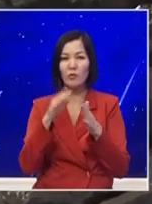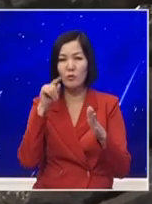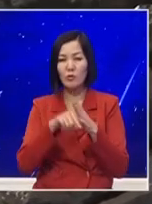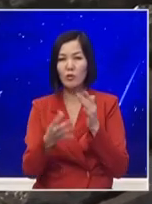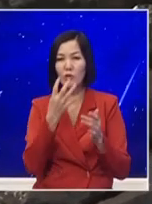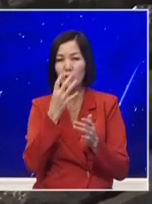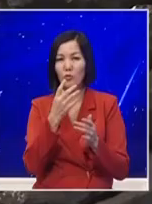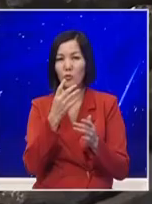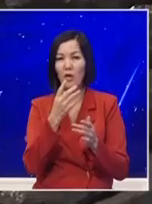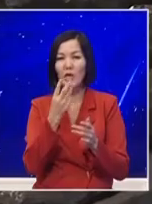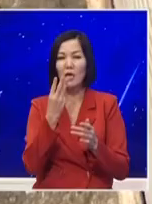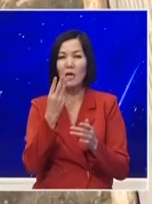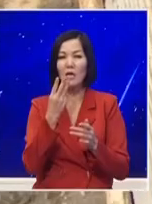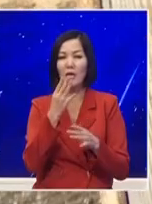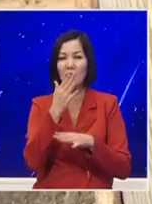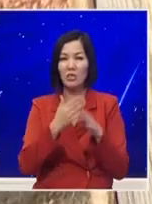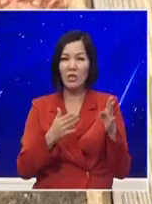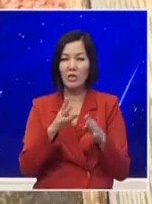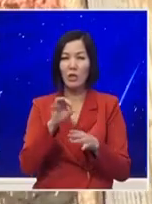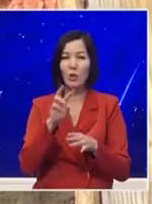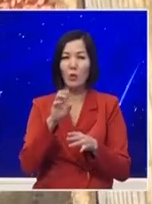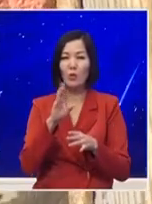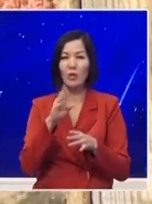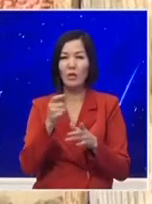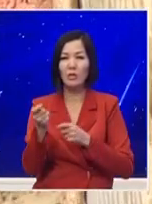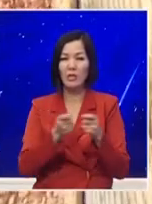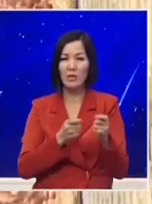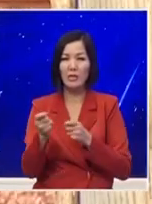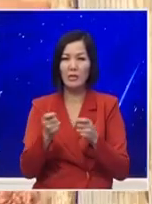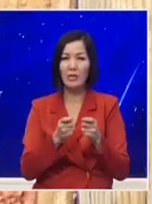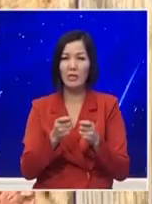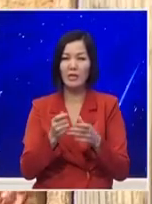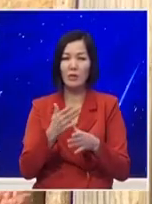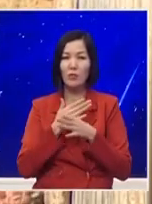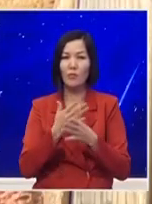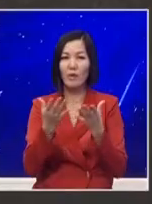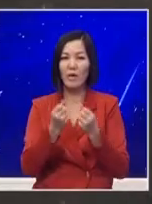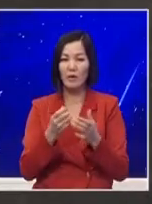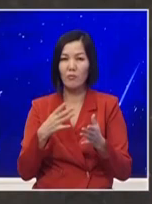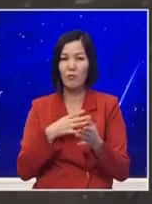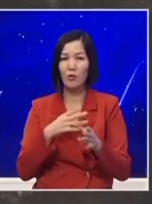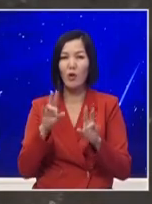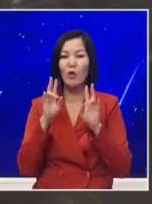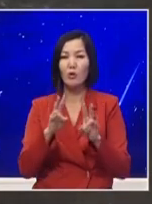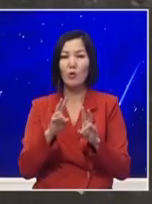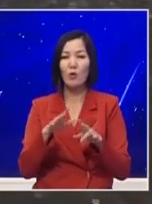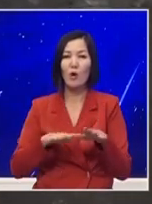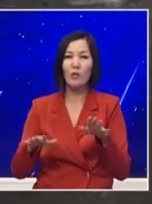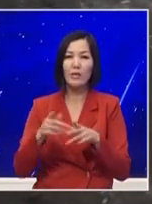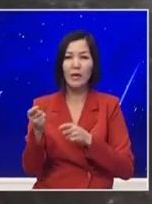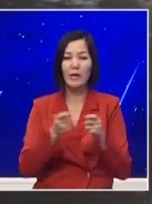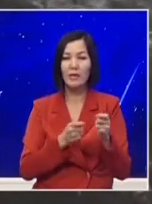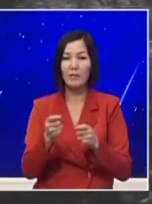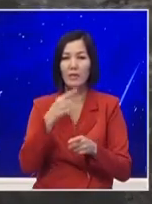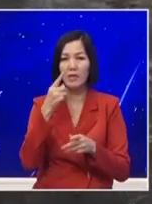жарты тоннаға жуық отын кетеді. Оны әкімдікпен жергілікті демеушілер көмек арқасында алып отыр. Аудандық әкімдіктегілердің